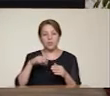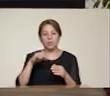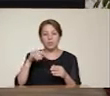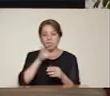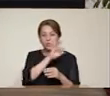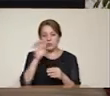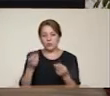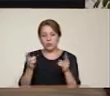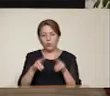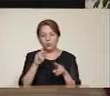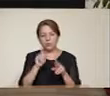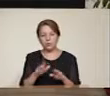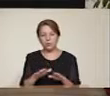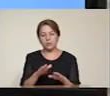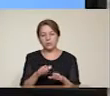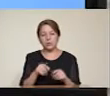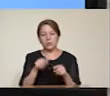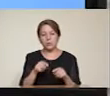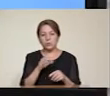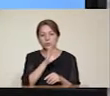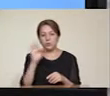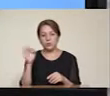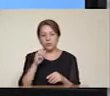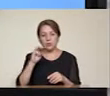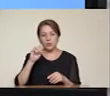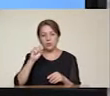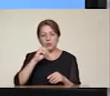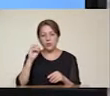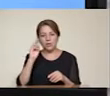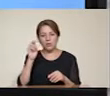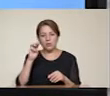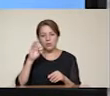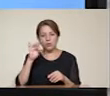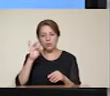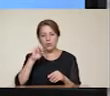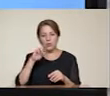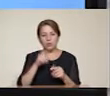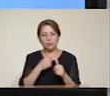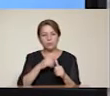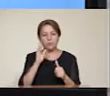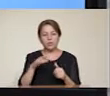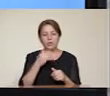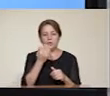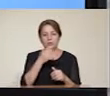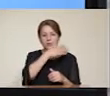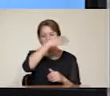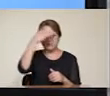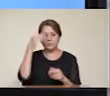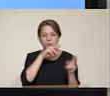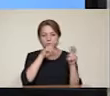qoldiradi. Mana shu chiziqqa trayektoriya deb ataladi. Xo'sh, bu qanday bo'ladi? Siz osmonda kuzatayotgan